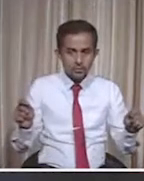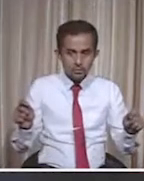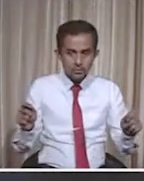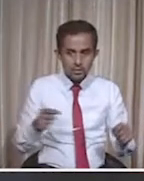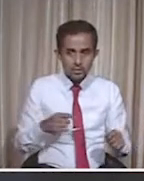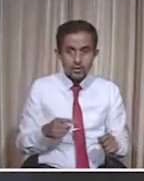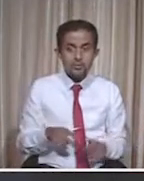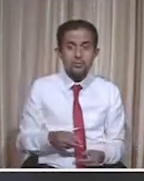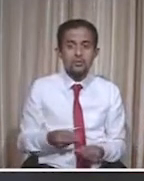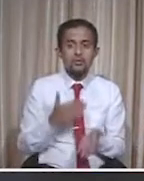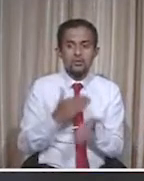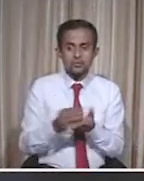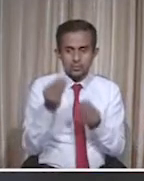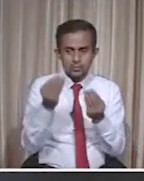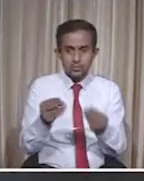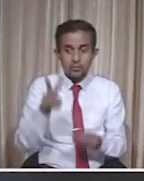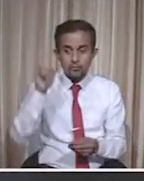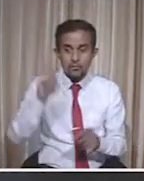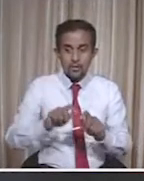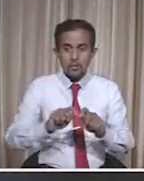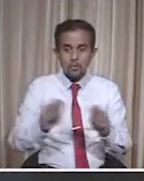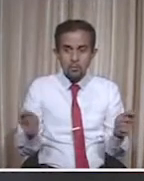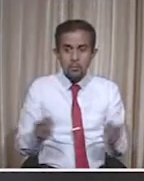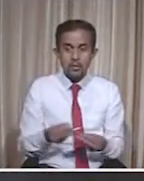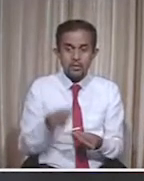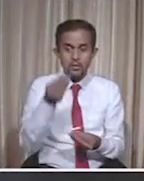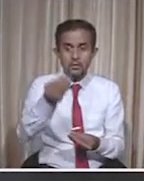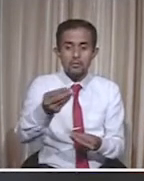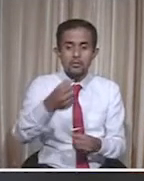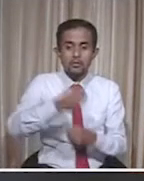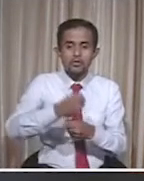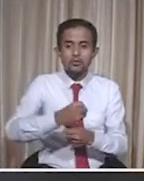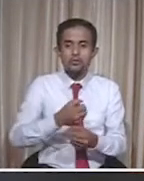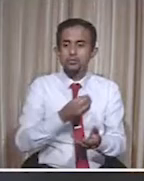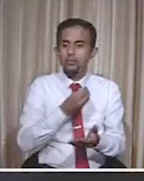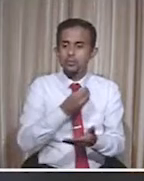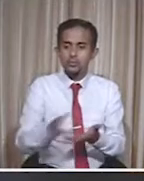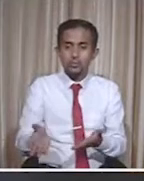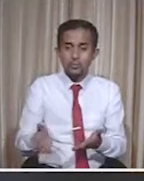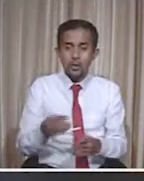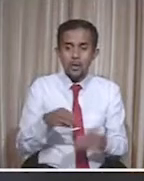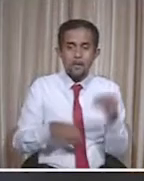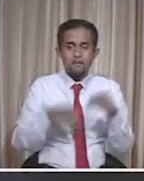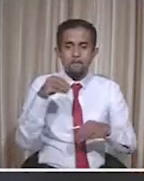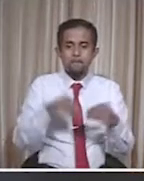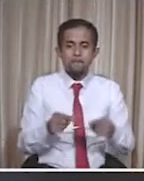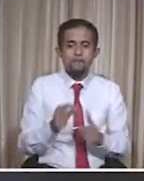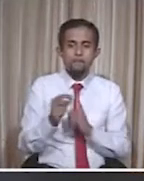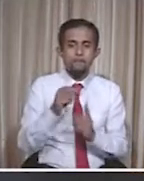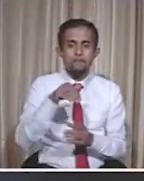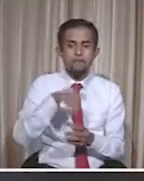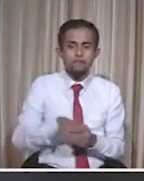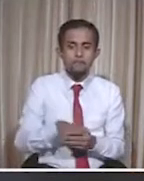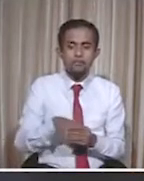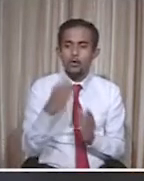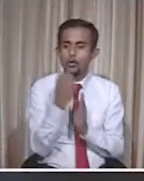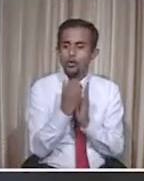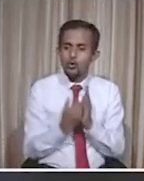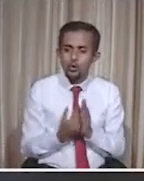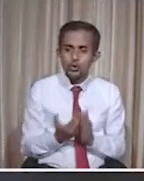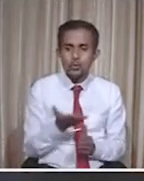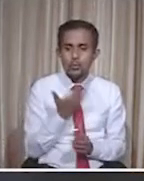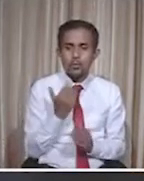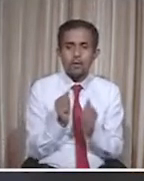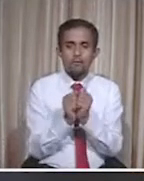භංගයක අපි හිට ගන්නෝ අනිවාර්යයෙන්ම විශ්වාස භංගයට ගෙනල්ලා අපි මේ ආණ්ඩුව පරද්දවමු. දේශපාලන වශයෙන් පාර්ලිමේන්තු තුල විවස්ථානුකූලව ගන්න